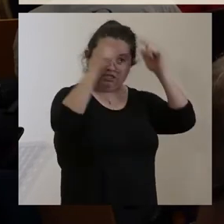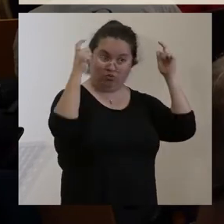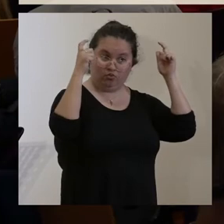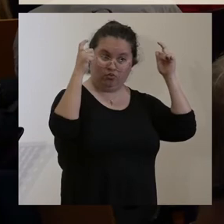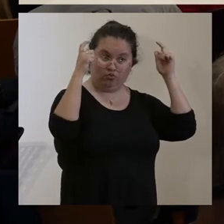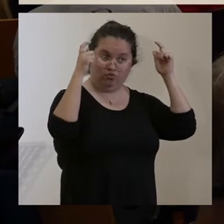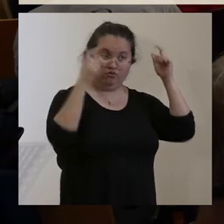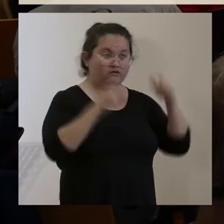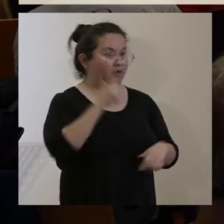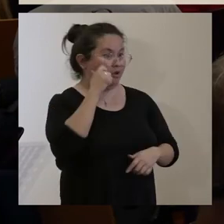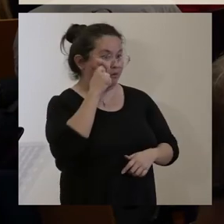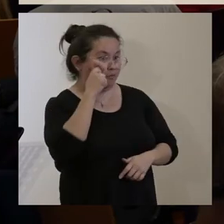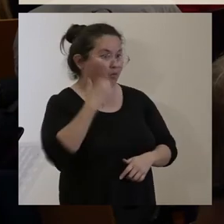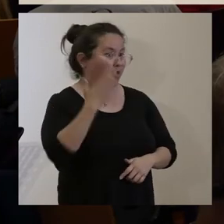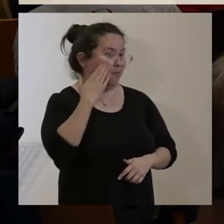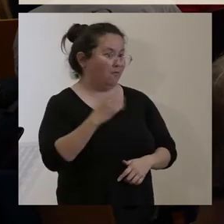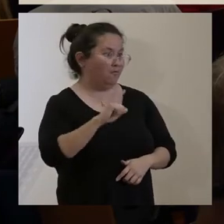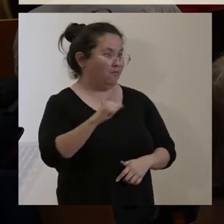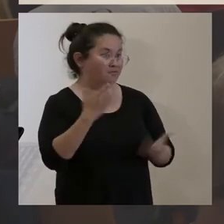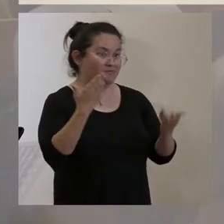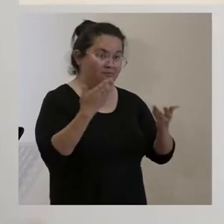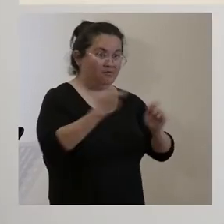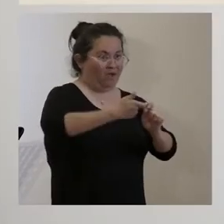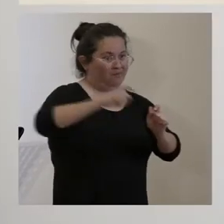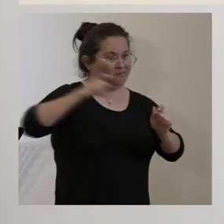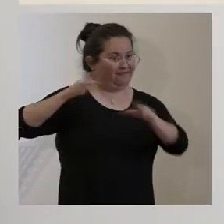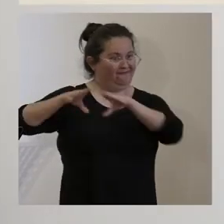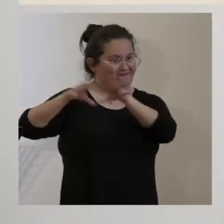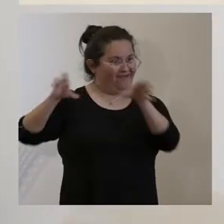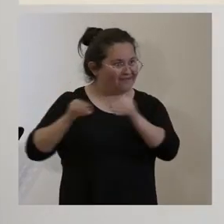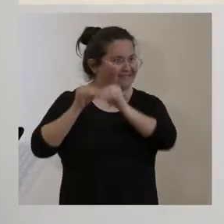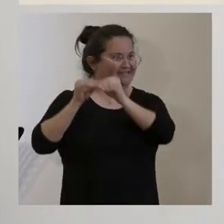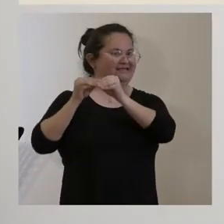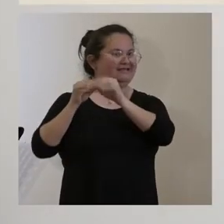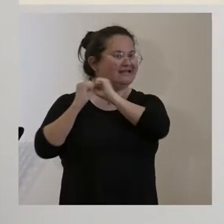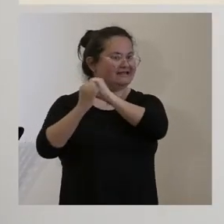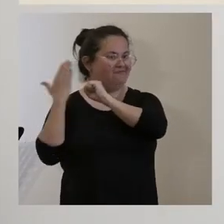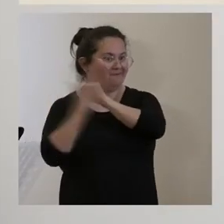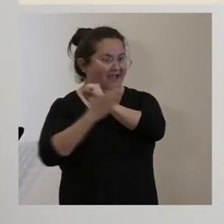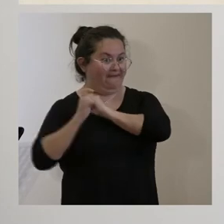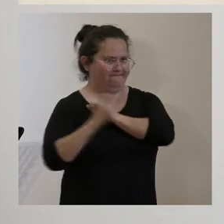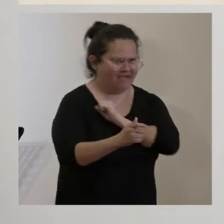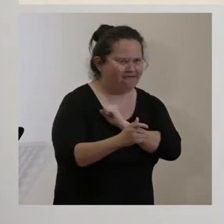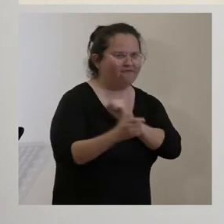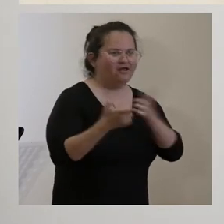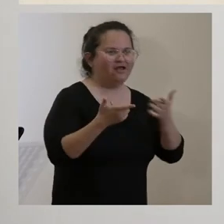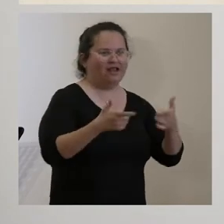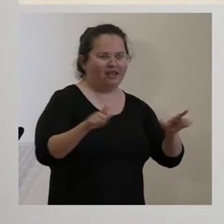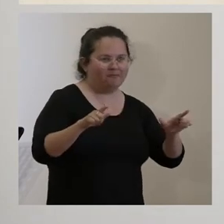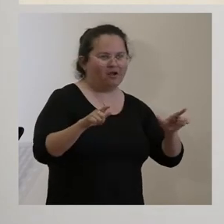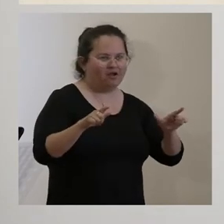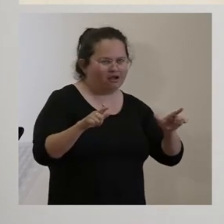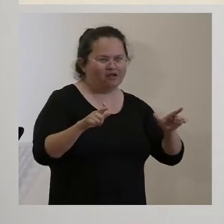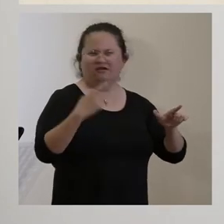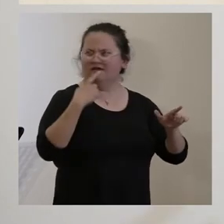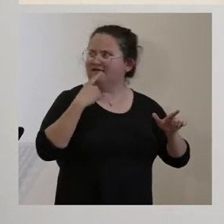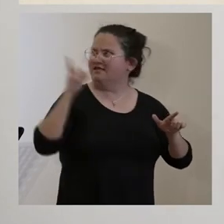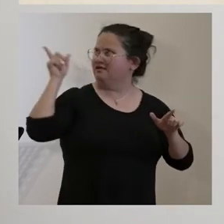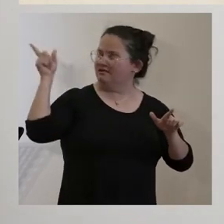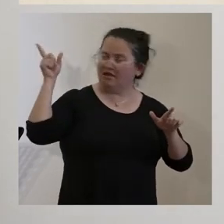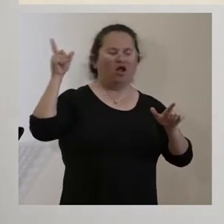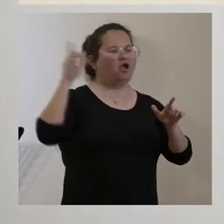des affranchis et des descendants d'affranchis. Ces personnes ayant donc une ascendance servile africaine plus ou moins proche.